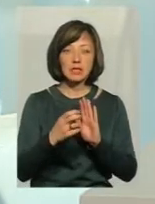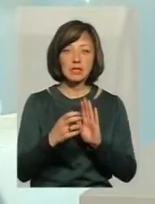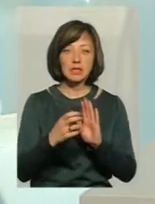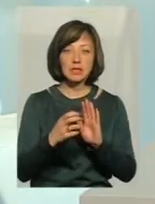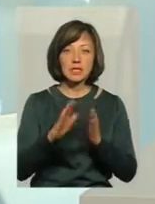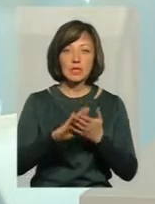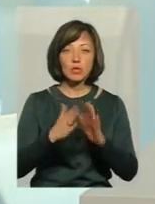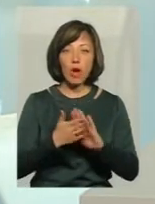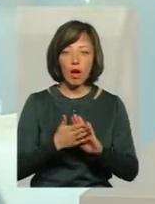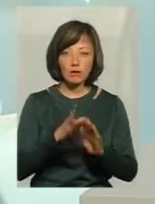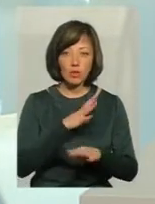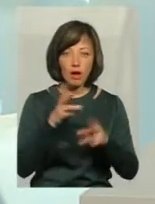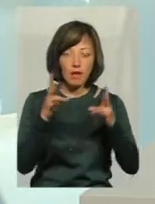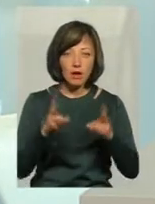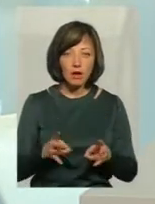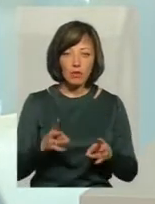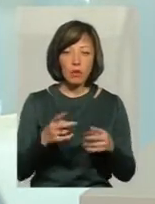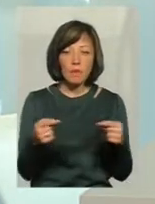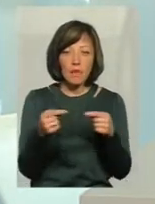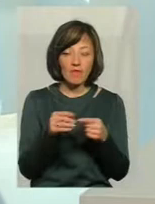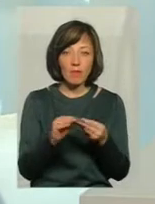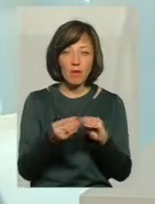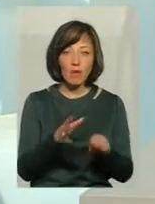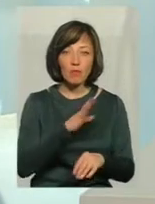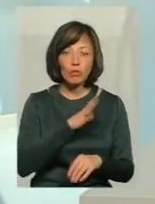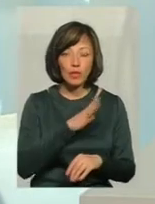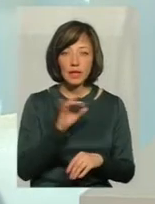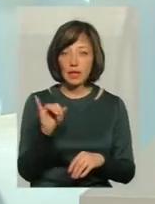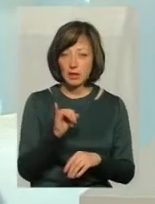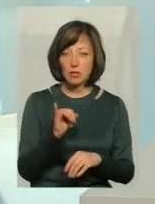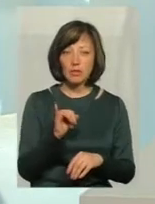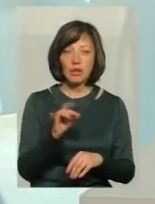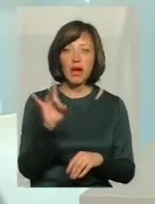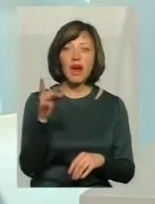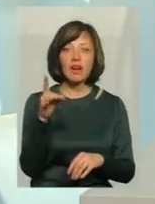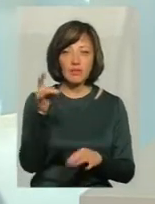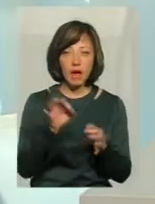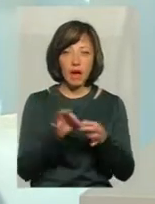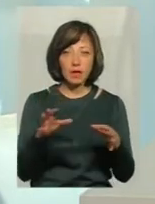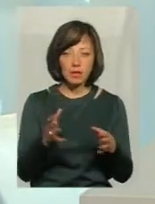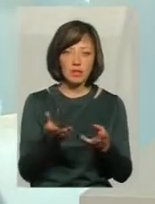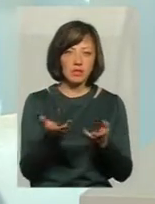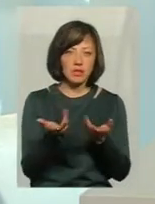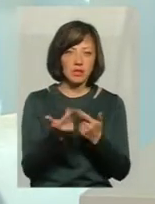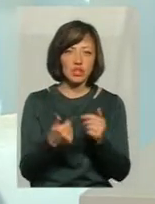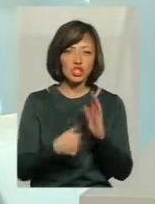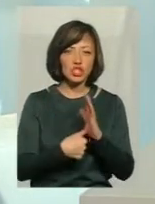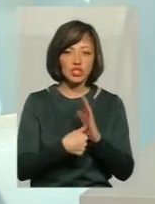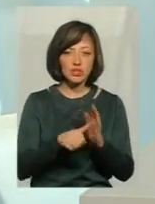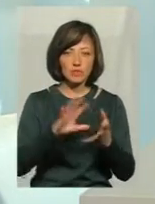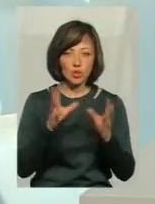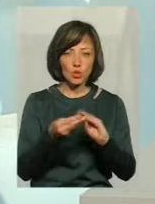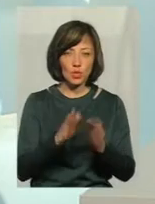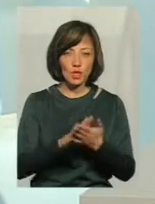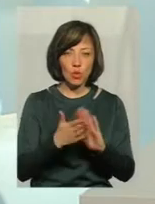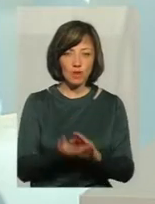тобто аварійних, тобто, коли були певні проблеми, і, зокрема, вони були на Рівненській атомній, там, в кількості 6 там, да, там, ситуацій